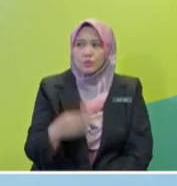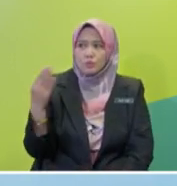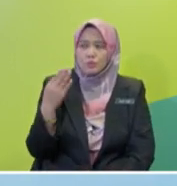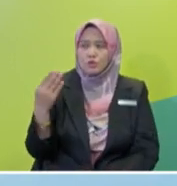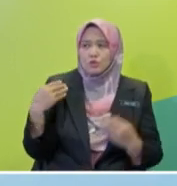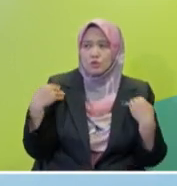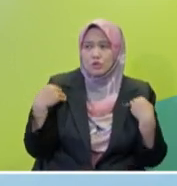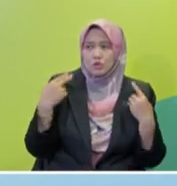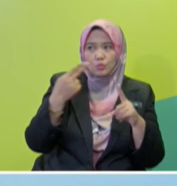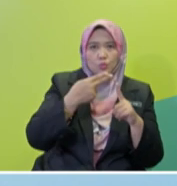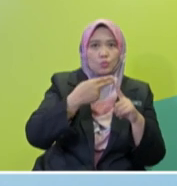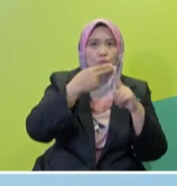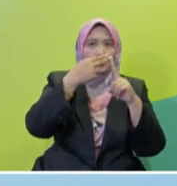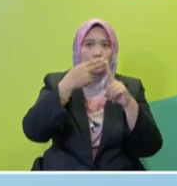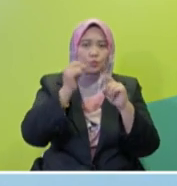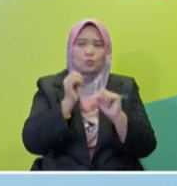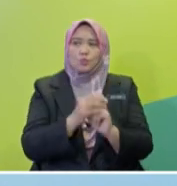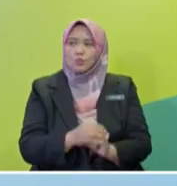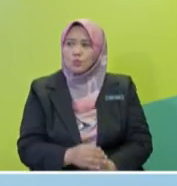ini ditunjukkan